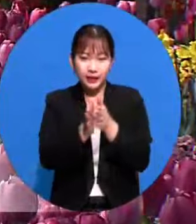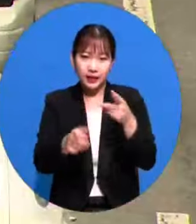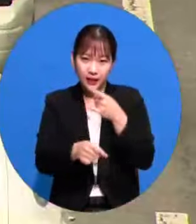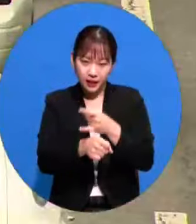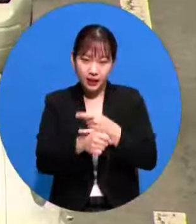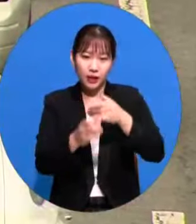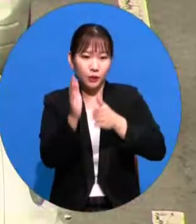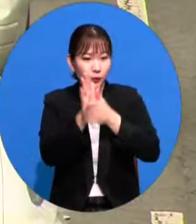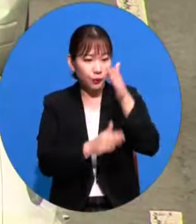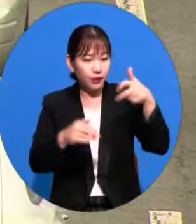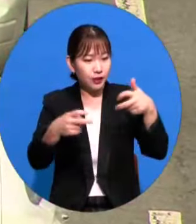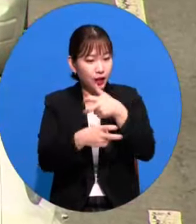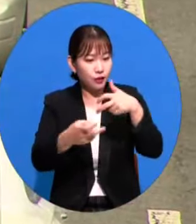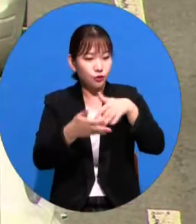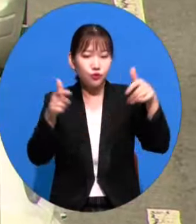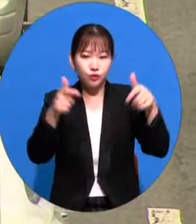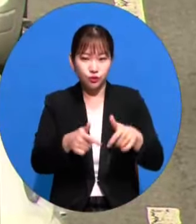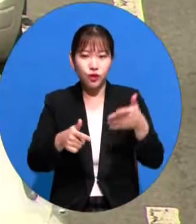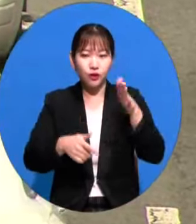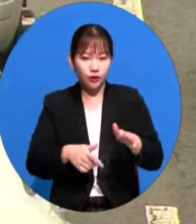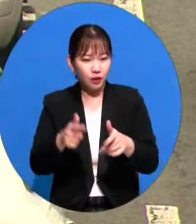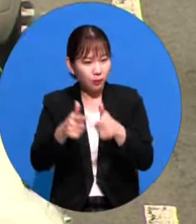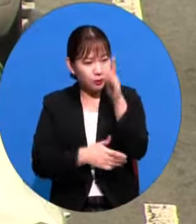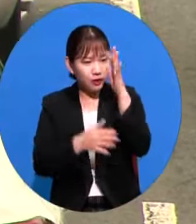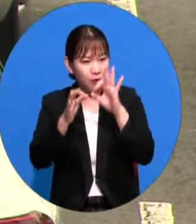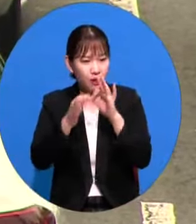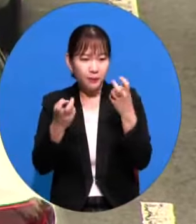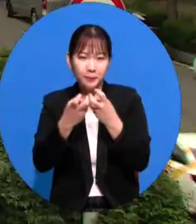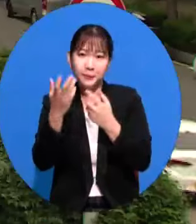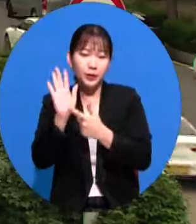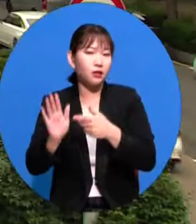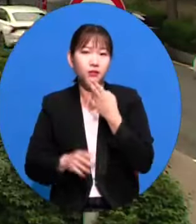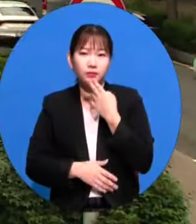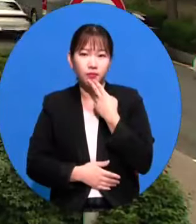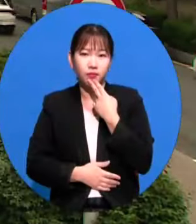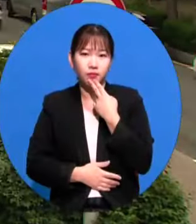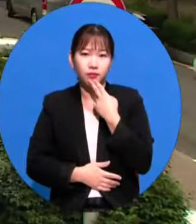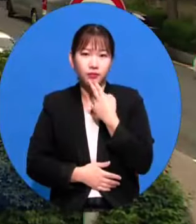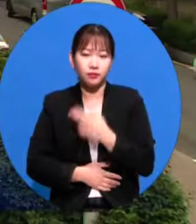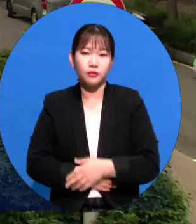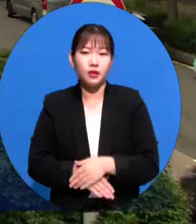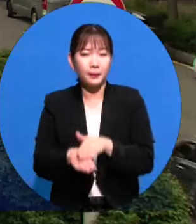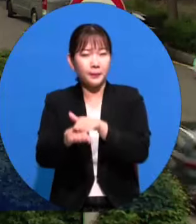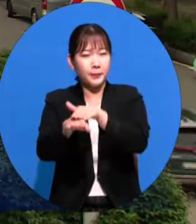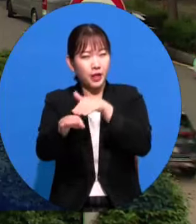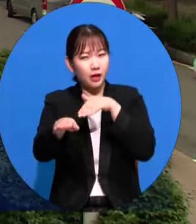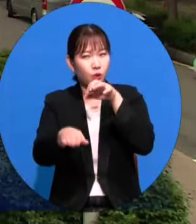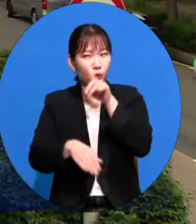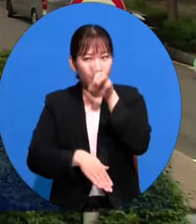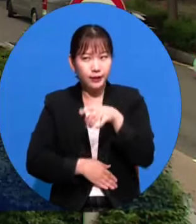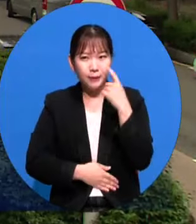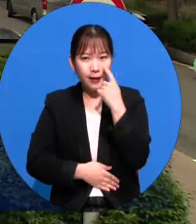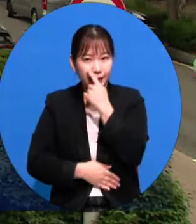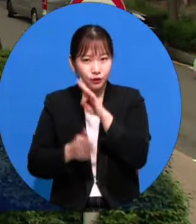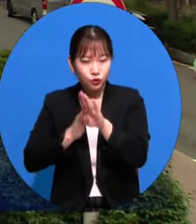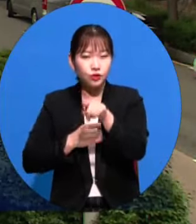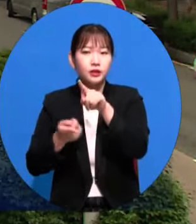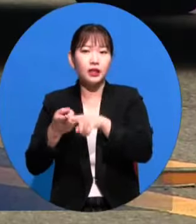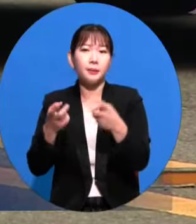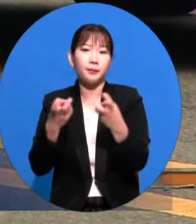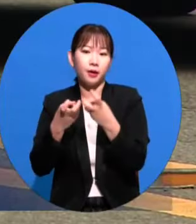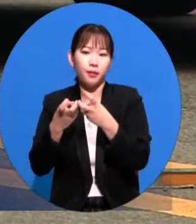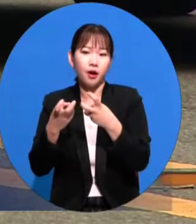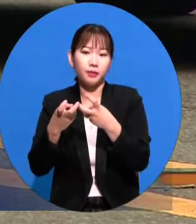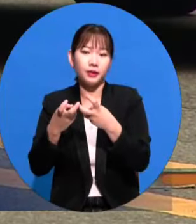줄였는데 목포시는 아직 이런 관련 대책조차 없습니다. 정체된 구간을 파악해서 거기에 대한 대책을 우리가